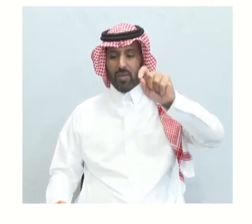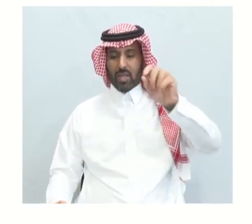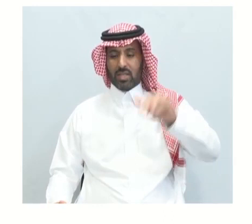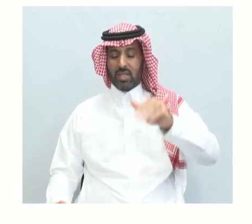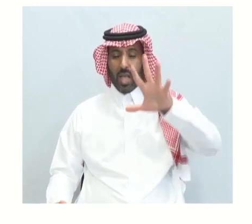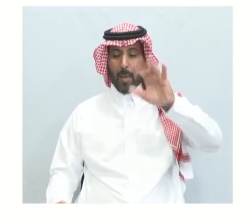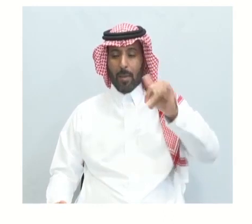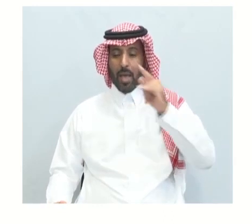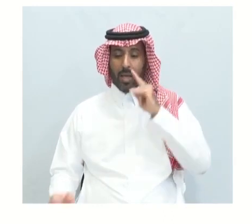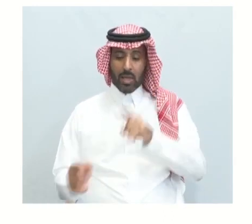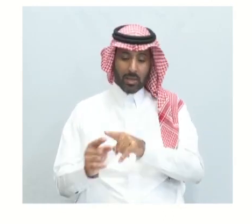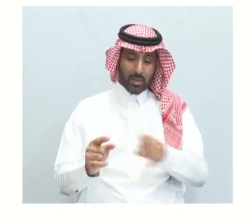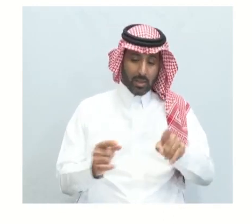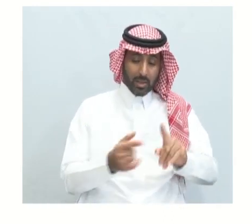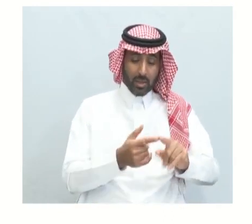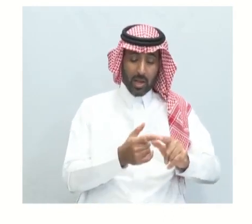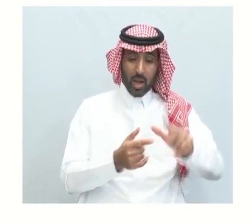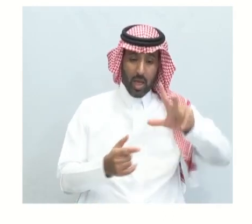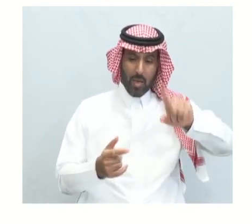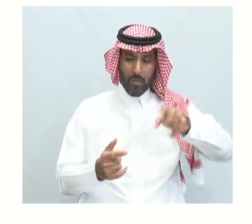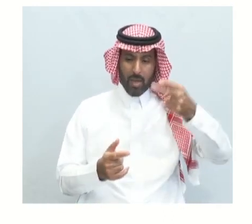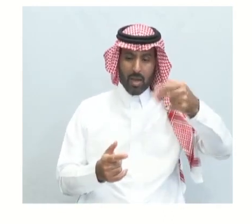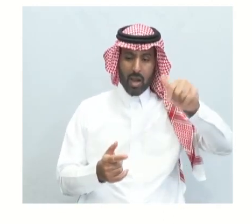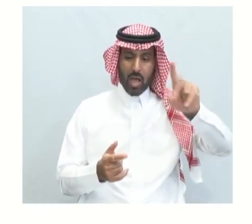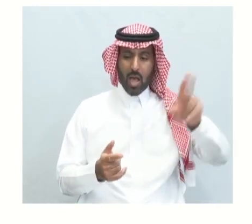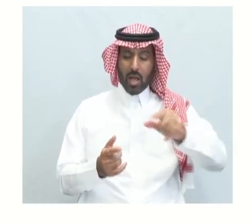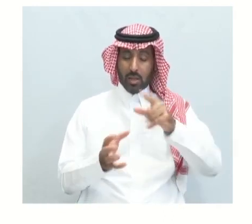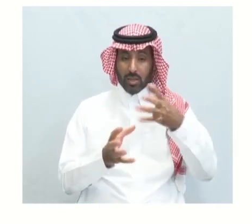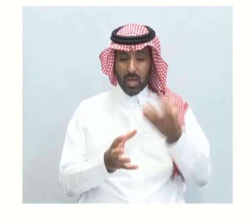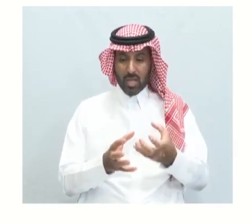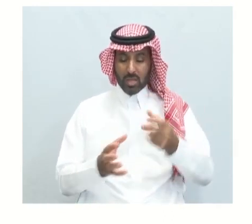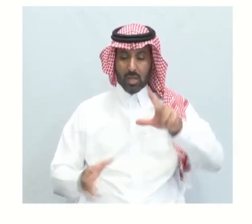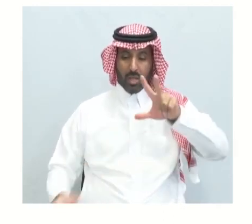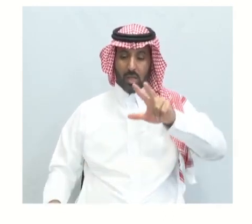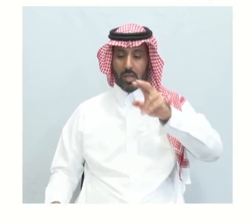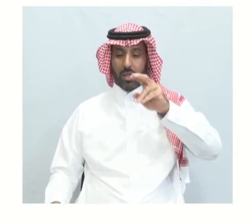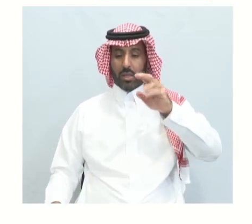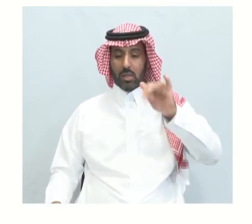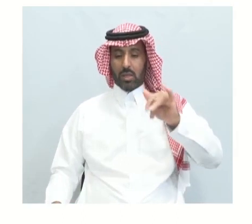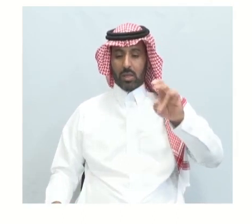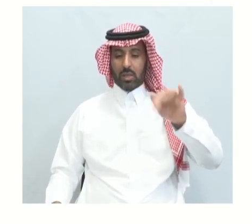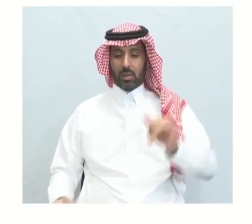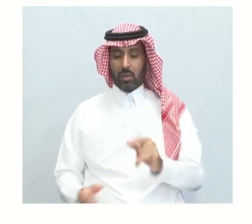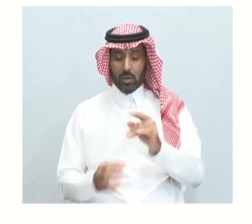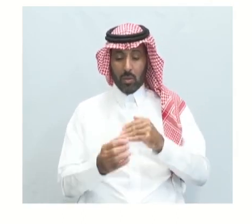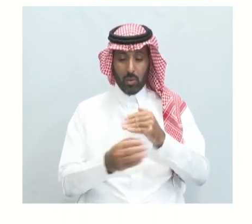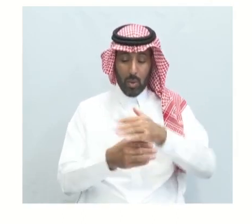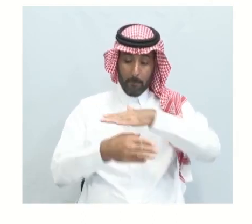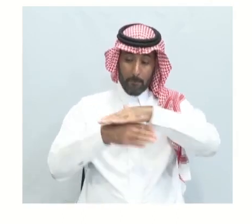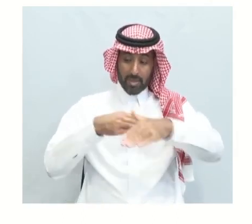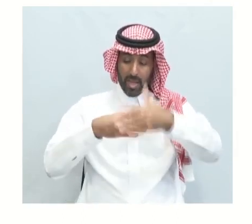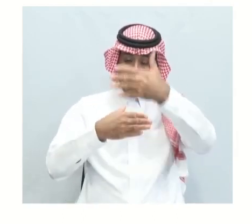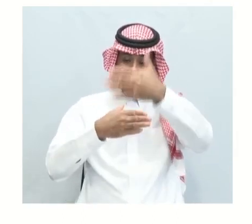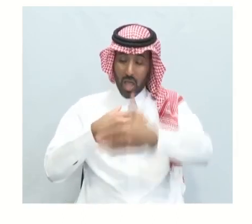جنوبا على شكل قوس واغلبه يتكون من الحجر الجيري كما تعرف بانها مطل حافه العالم